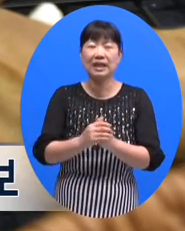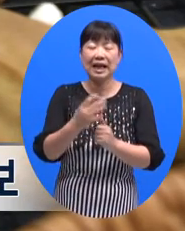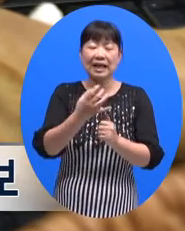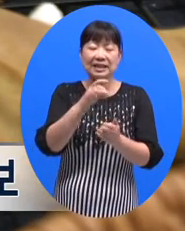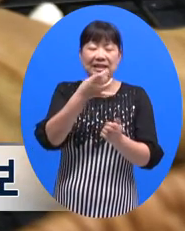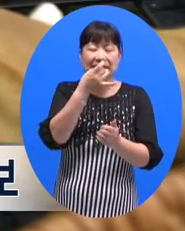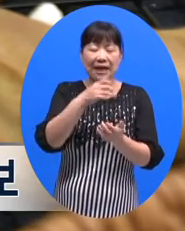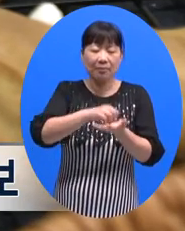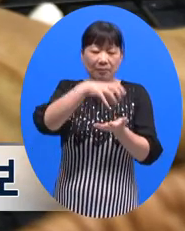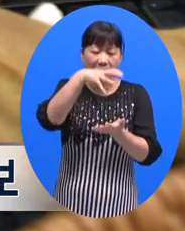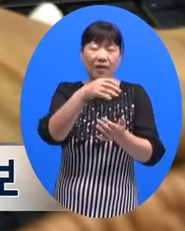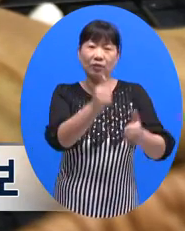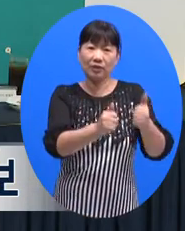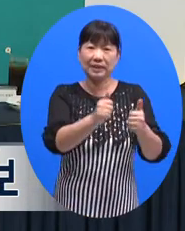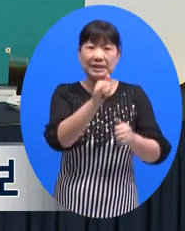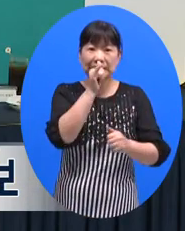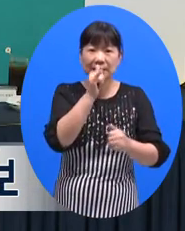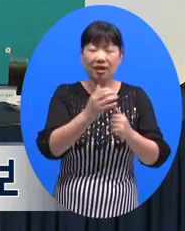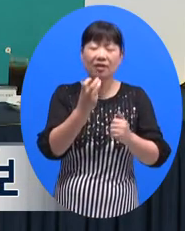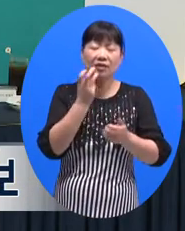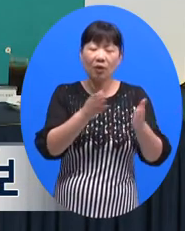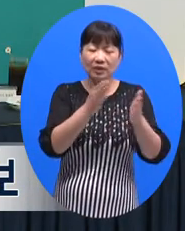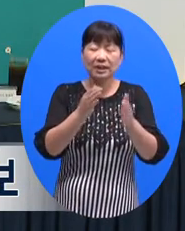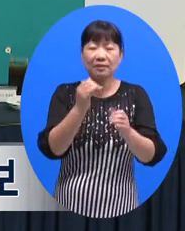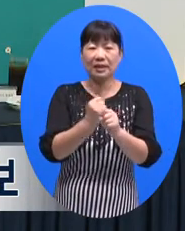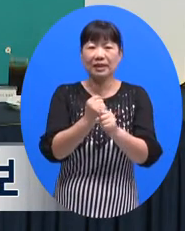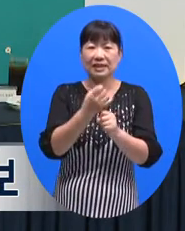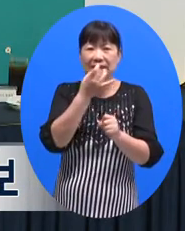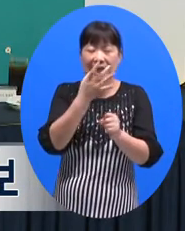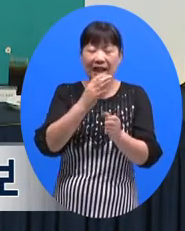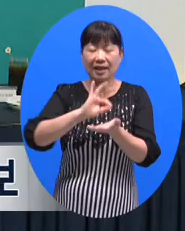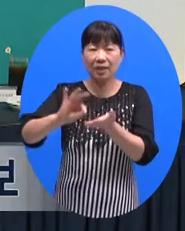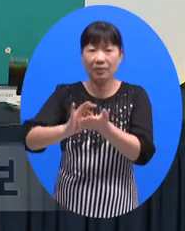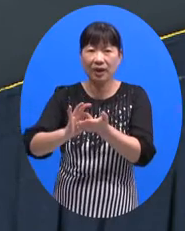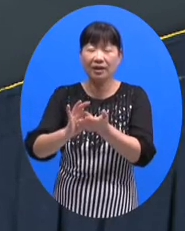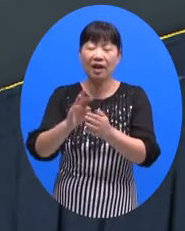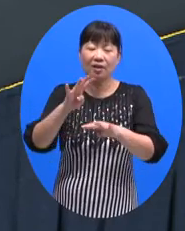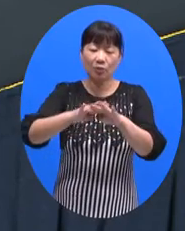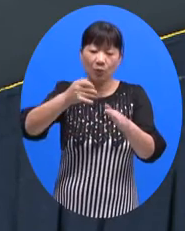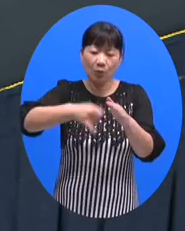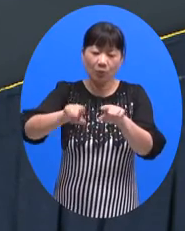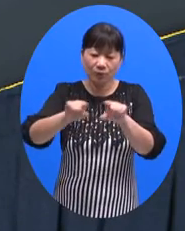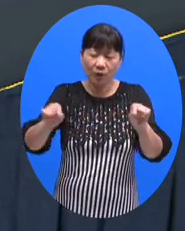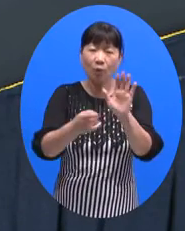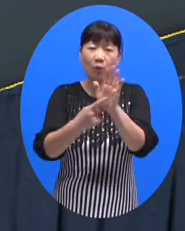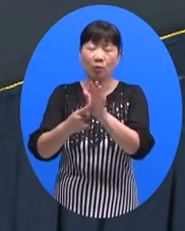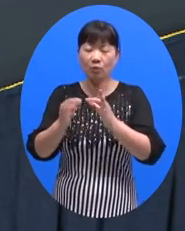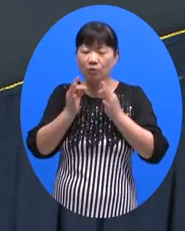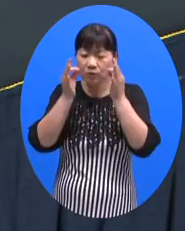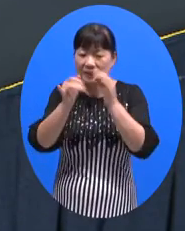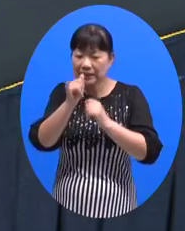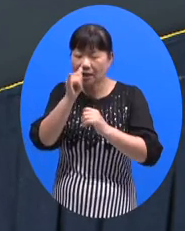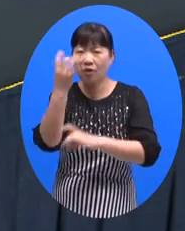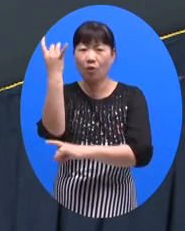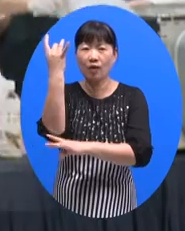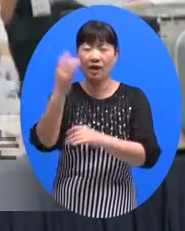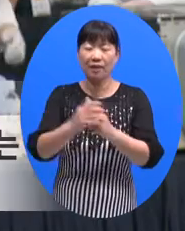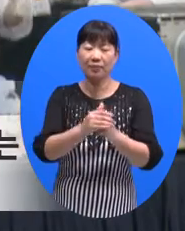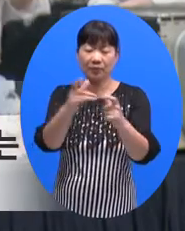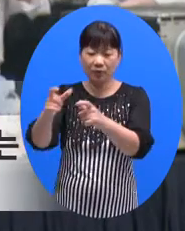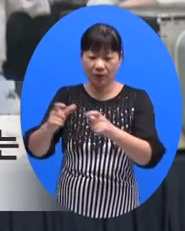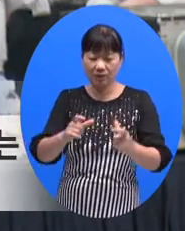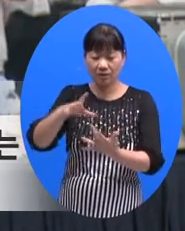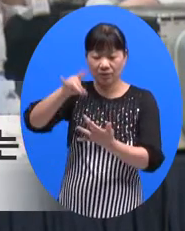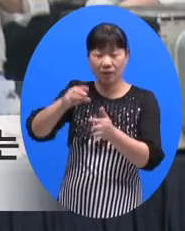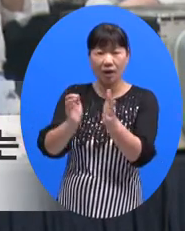콘테스트를 열어 지속적인 경기미 소비와 돈의 농산물 홍보에도 노력을 기울이고 있습니다 당초에는 쉬고 내서